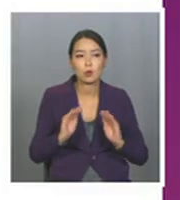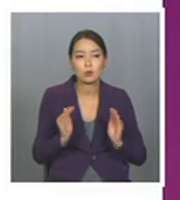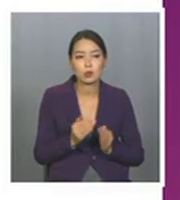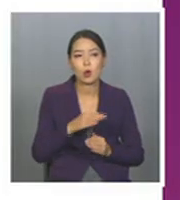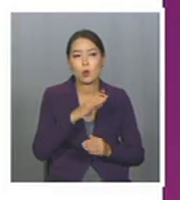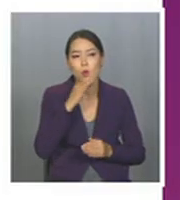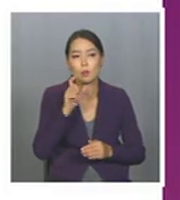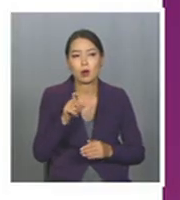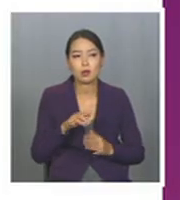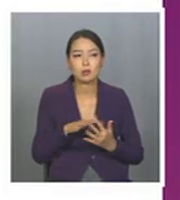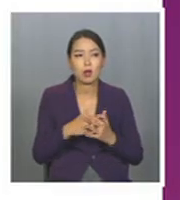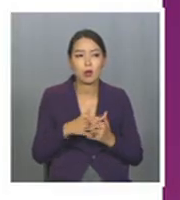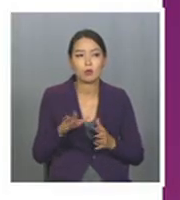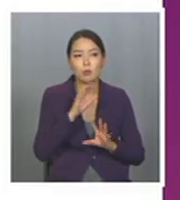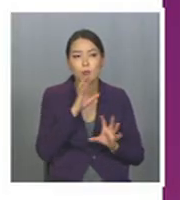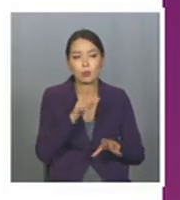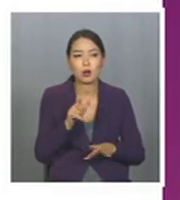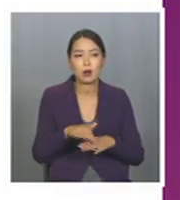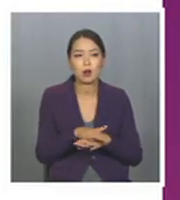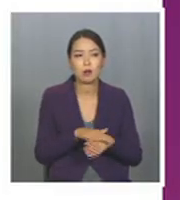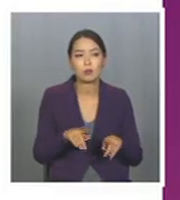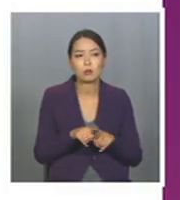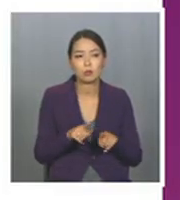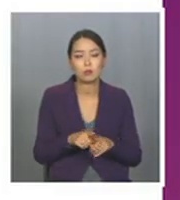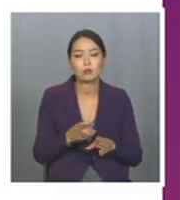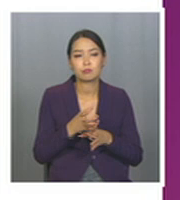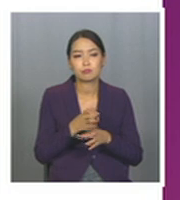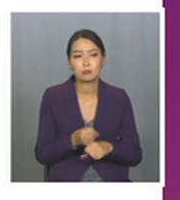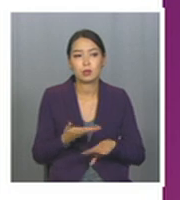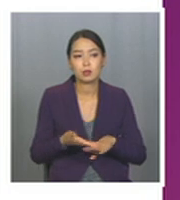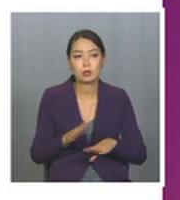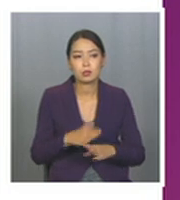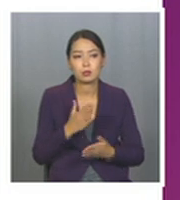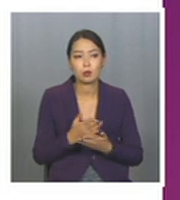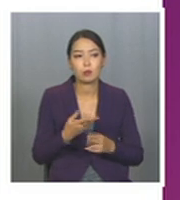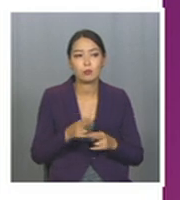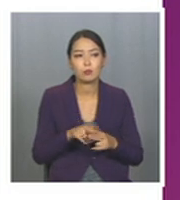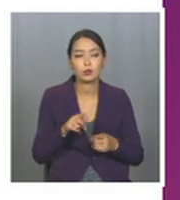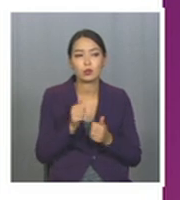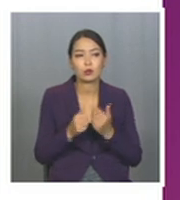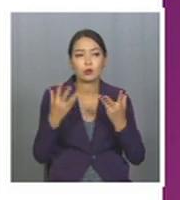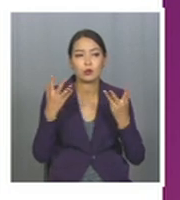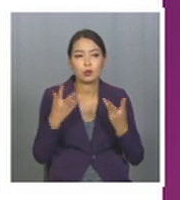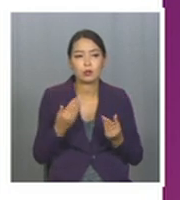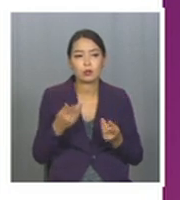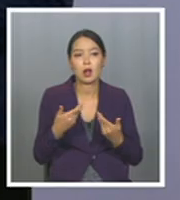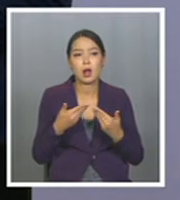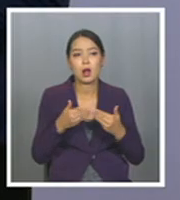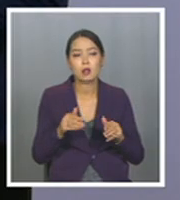қамтып, халықтың жаппай қырылуына әкеп соқтыруда. Бұл жөнінде күні бүгінге дейін ашып айтпау қаншалықты дұрыс деп